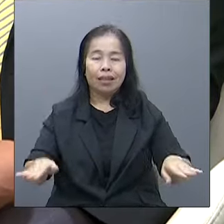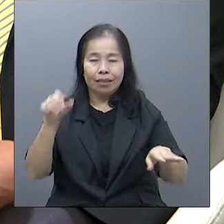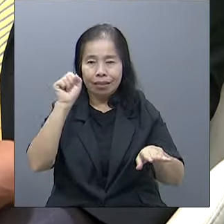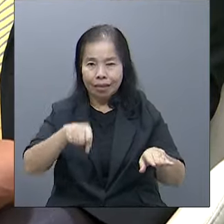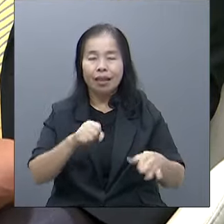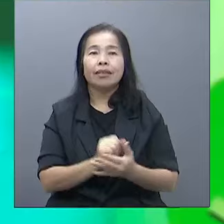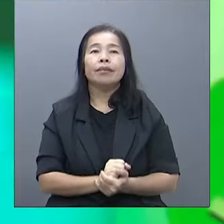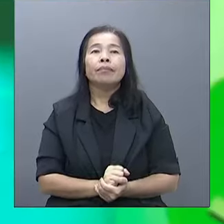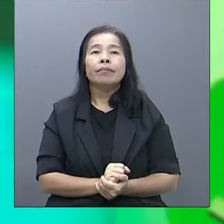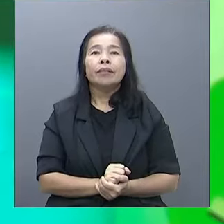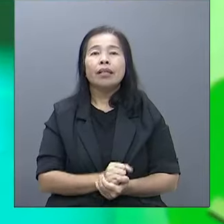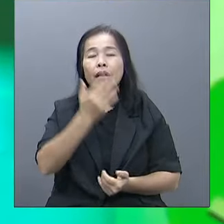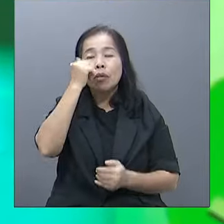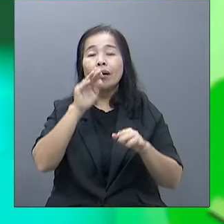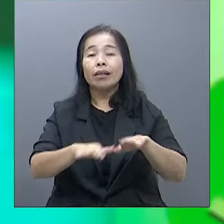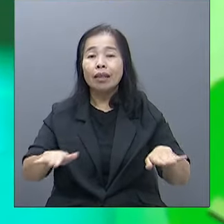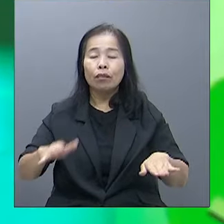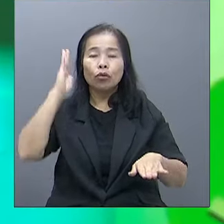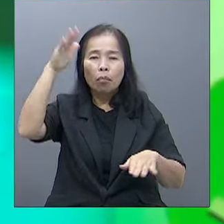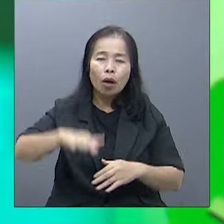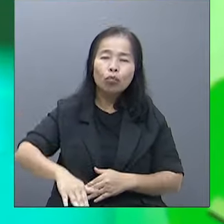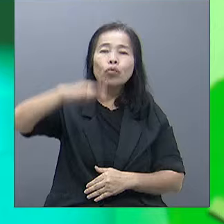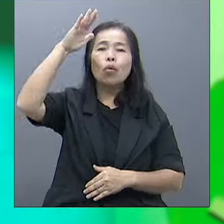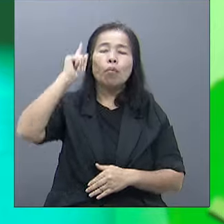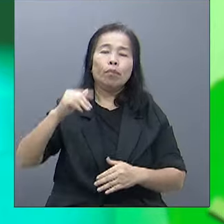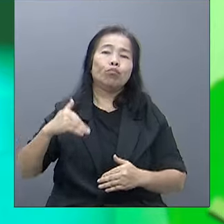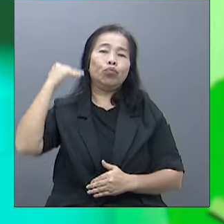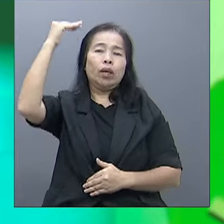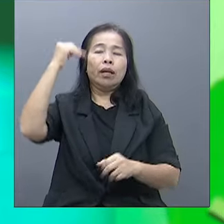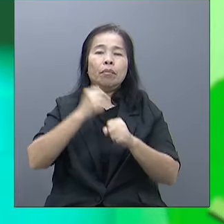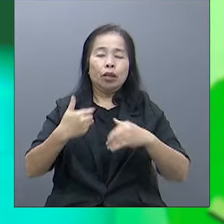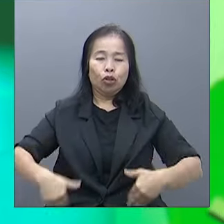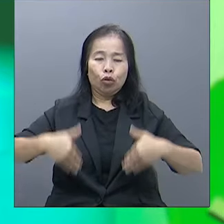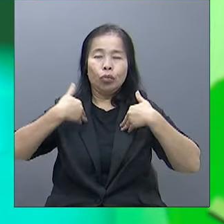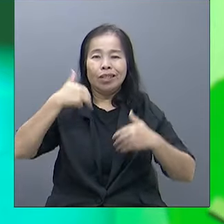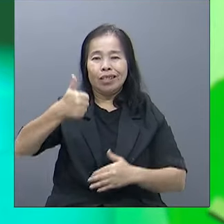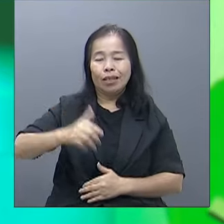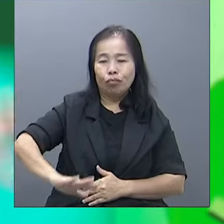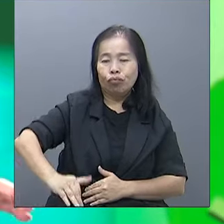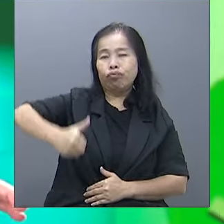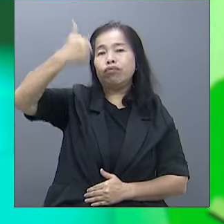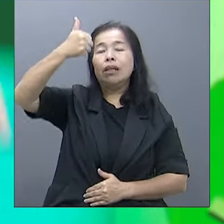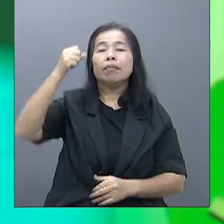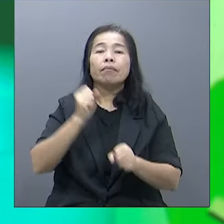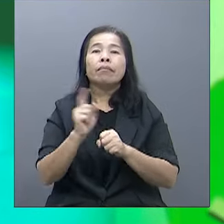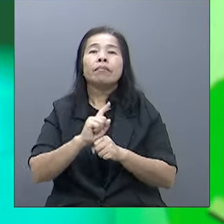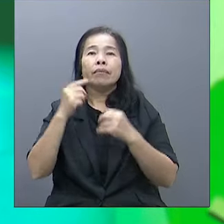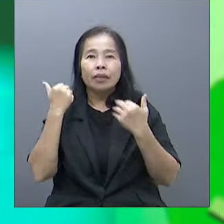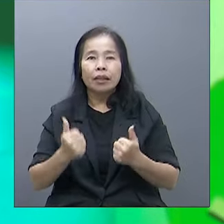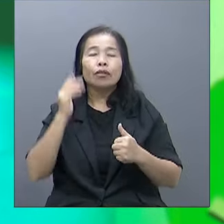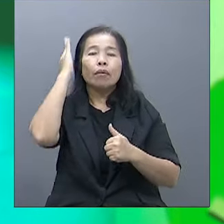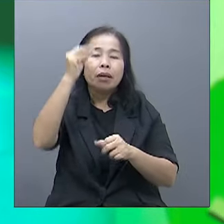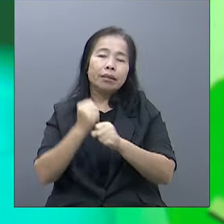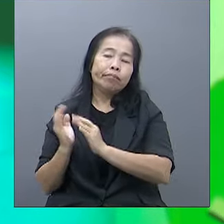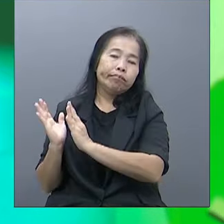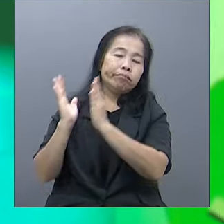วย ใช่ค่ะเพราะว่าเด็กในวันนี้คือผู้ใหญ่ในวันหน้าถ้าเขามีคุณภาพชีวิตที่ดีเนี่ยเขาจะต้องเป็นประชากรที่มีคุณภาพและเขาจะเอาภาพจำนี่แหละไปใช้กับลูกหลานเข